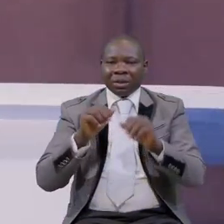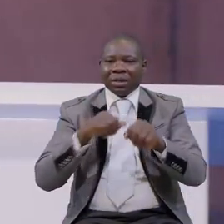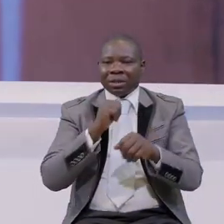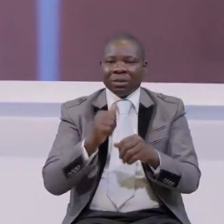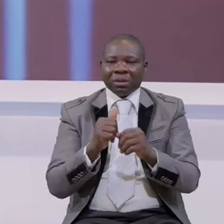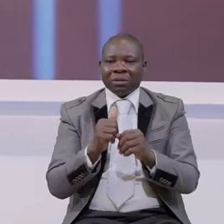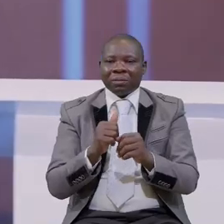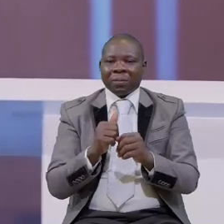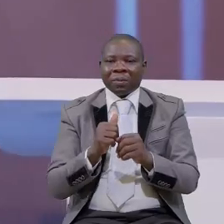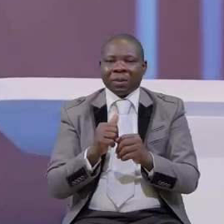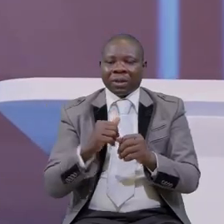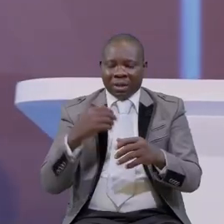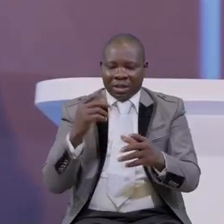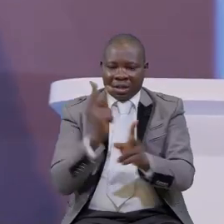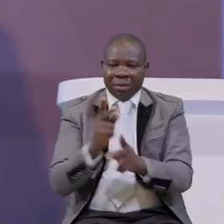quand j'ai dit non,